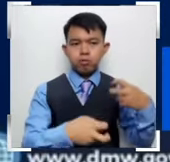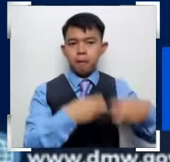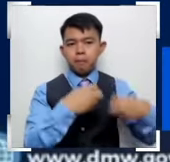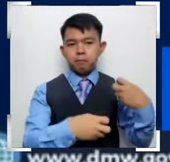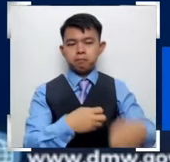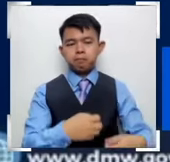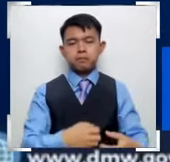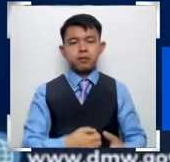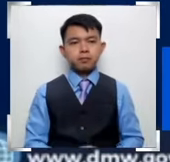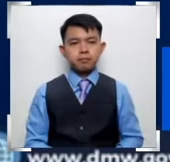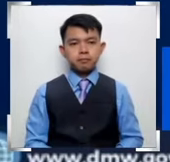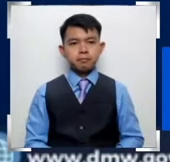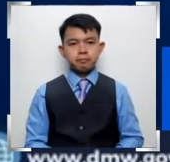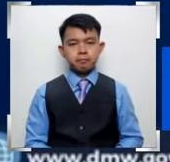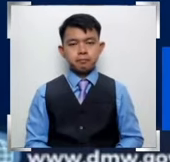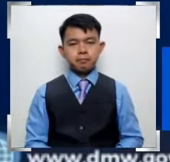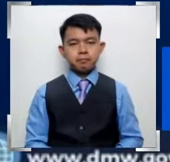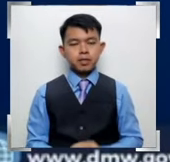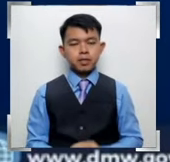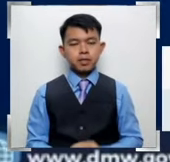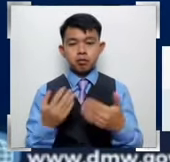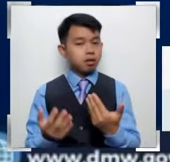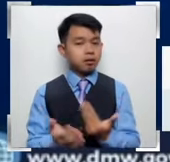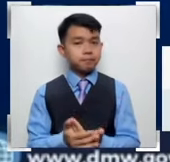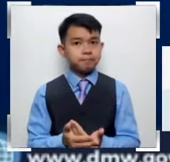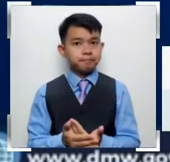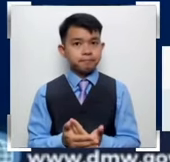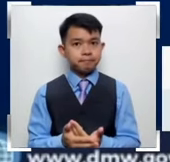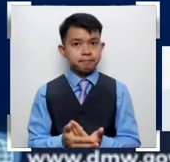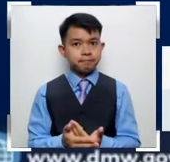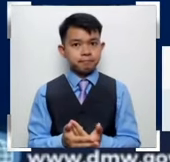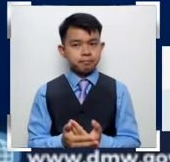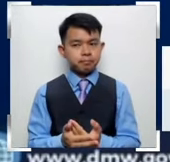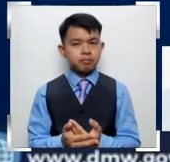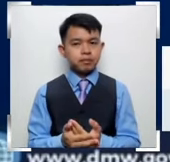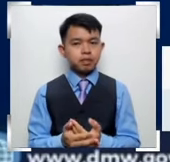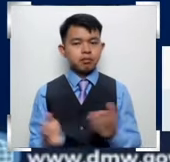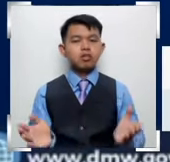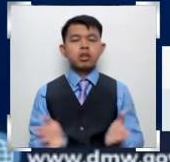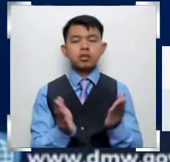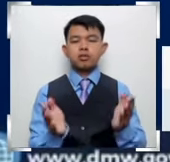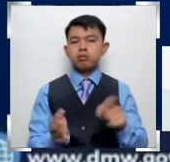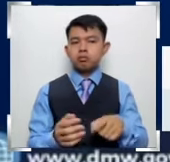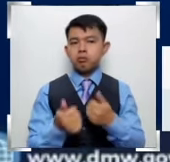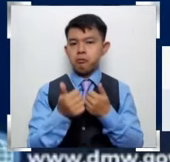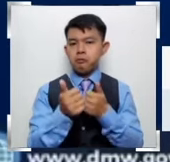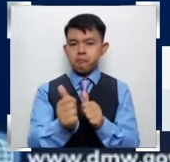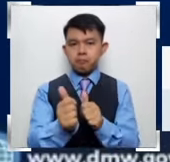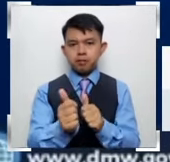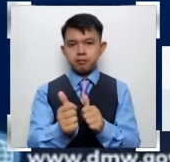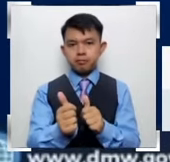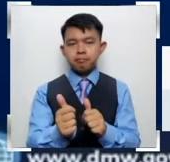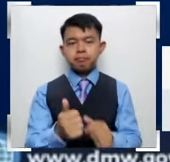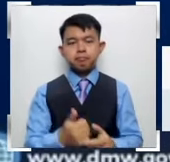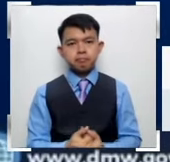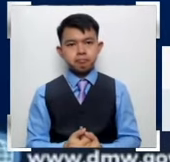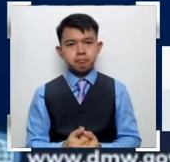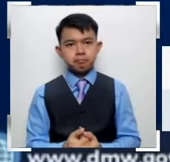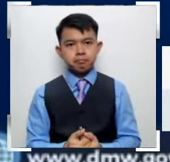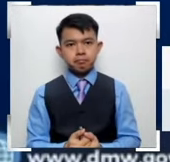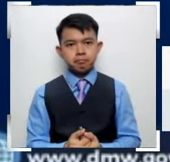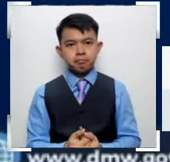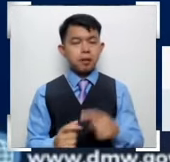putting all these elements on compliance and not just compliance but addressing the root